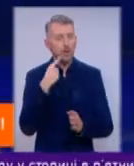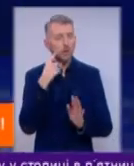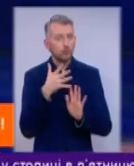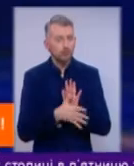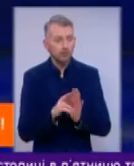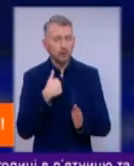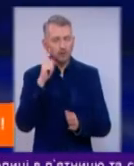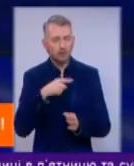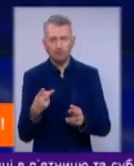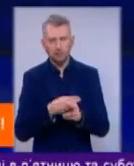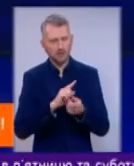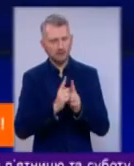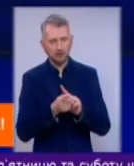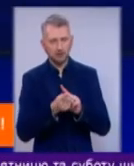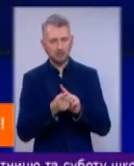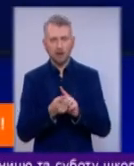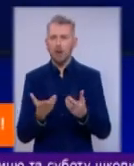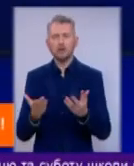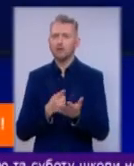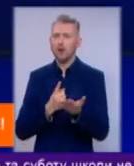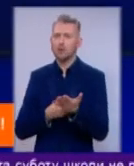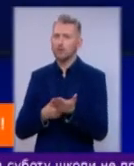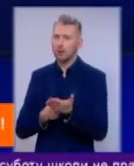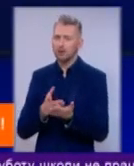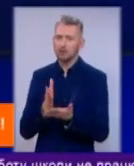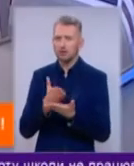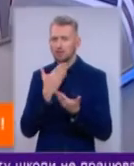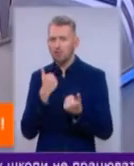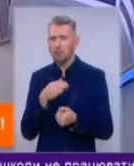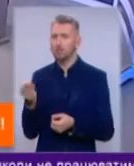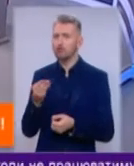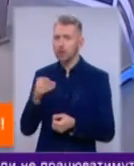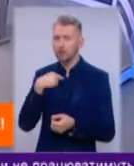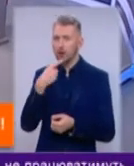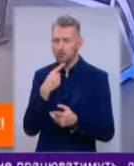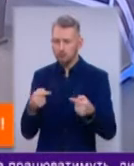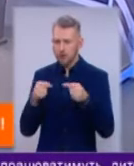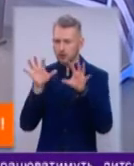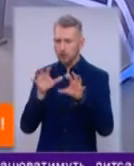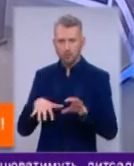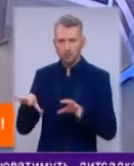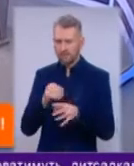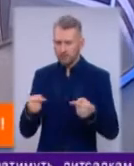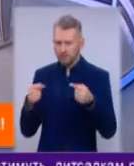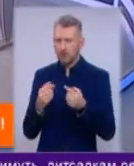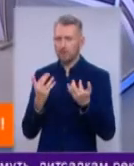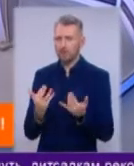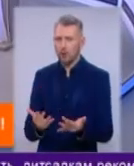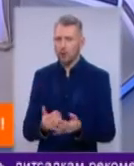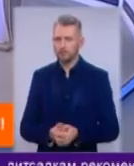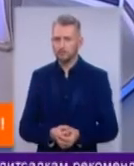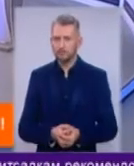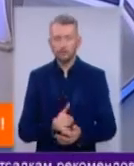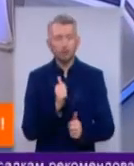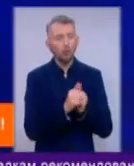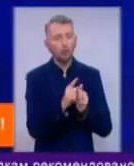знаю, без змін. Якісь аргументи лунають? Петро Порошенко каже, що в межах закону все відповідає вимогам. Ну, у